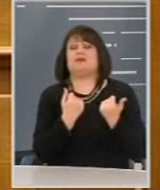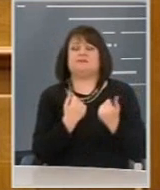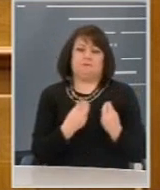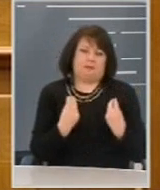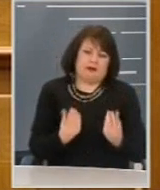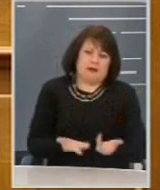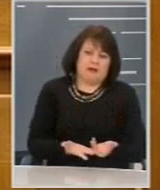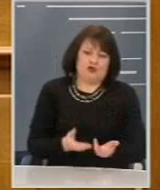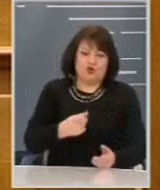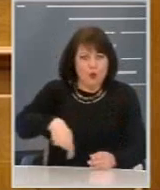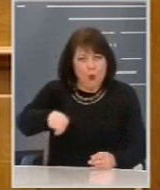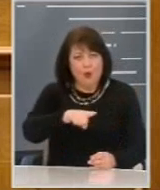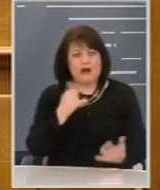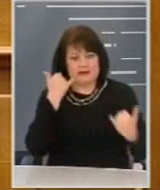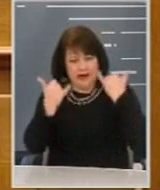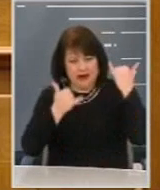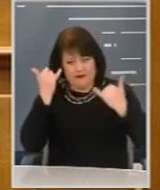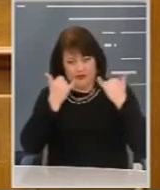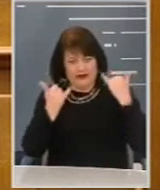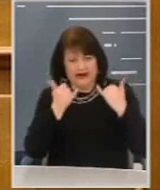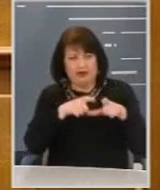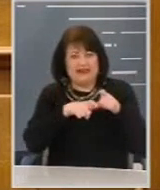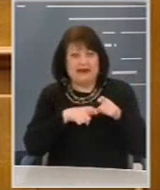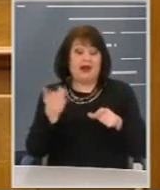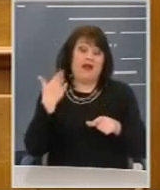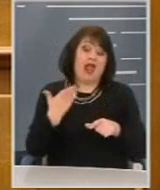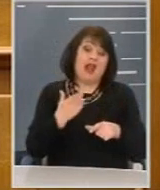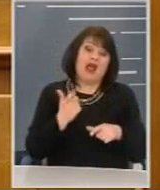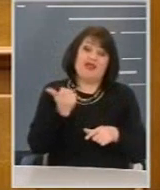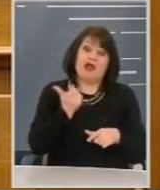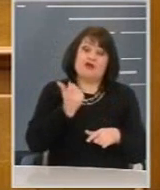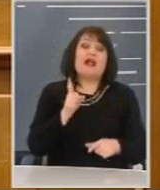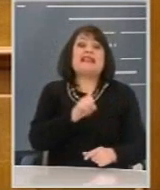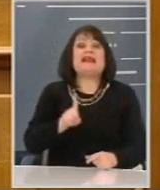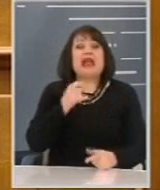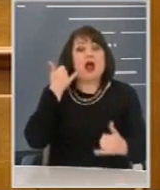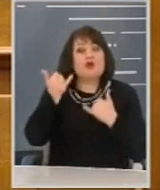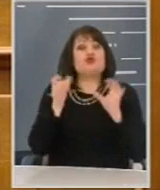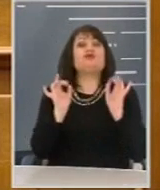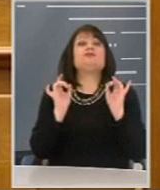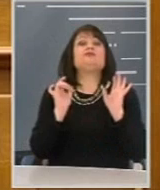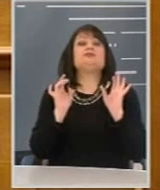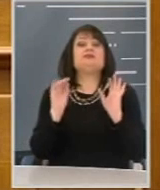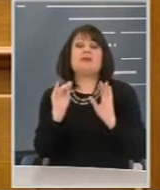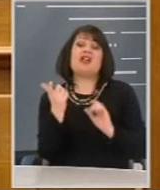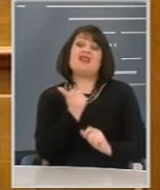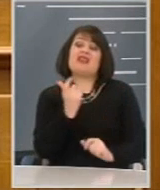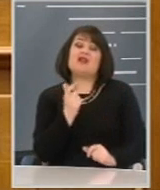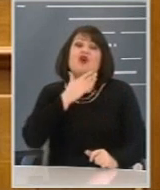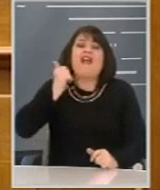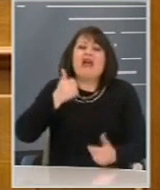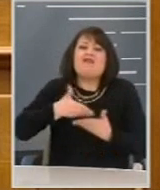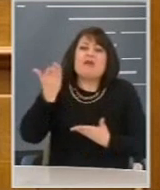δυνατόν όλοι να έχουμε πάρει τηλέφωνο από εισπρακτική εταιρεία. Τον κύριο Κυριάκο Μητσοτάκη τον πήρε καμιά εισπρακτική εταιρεία για το δάνειο του κύριου